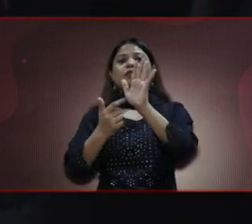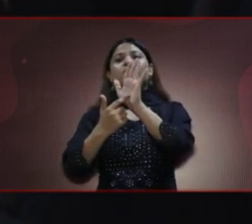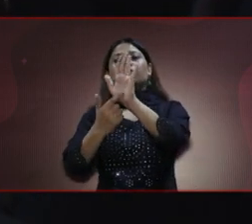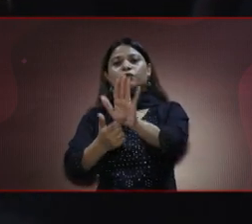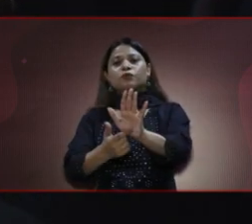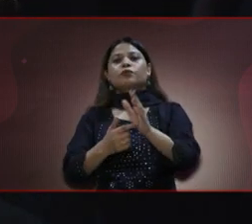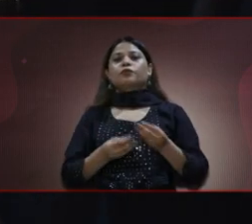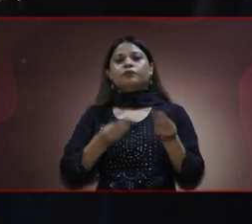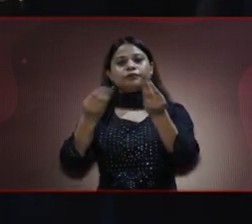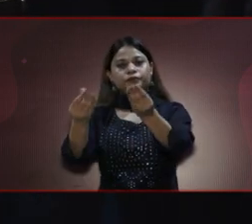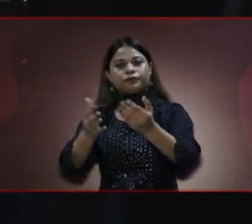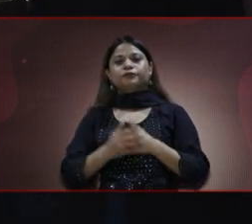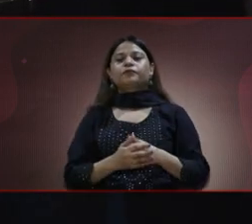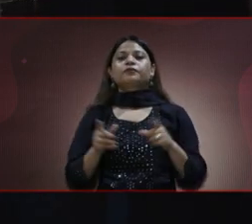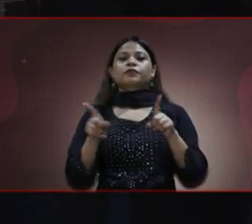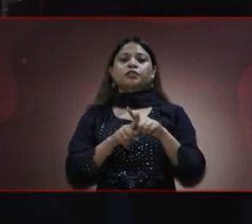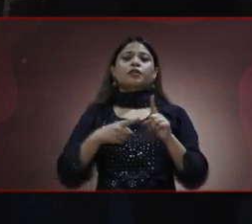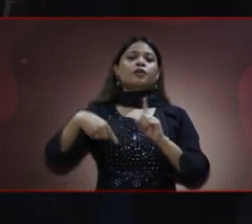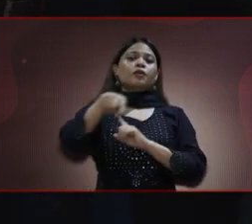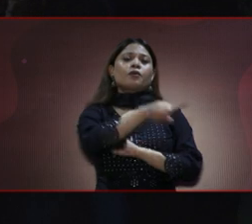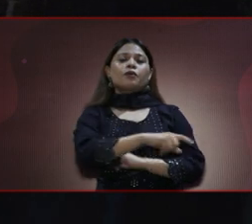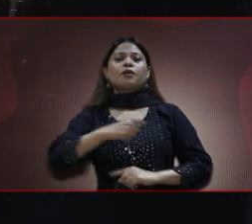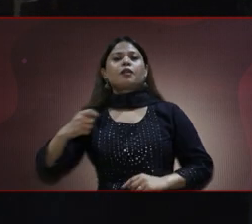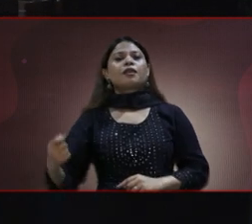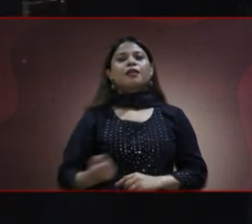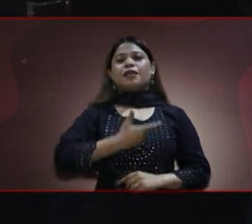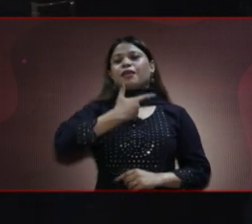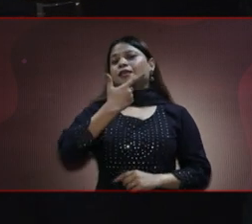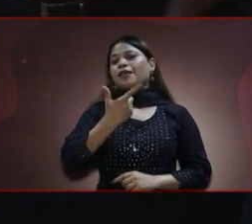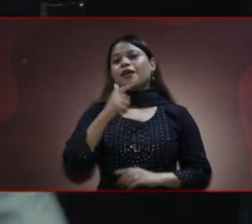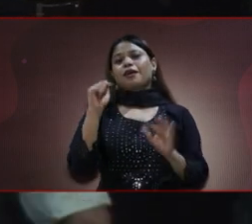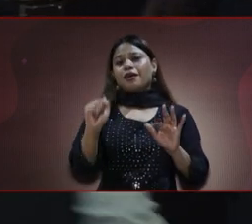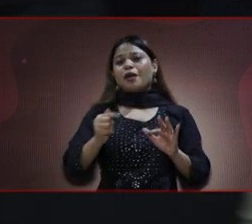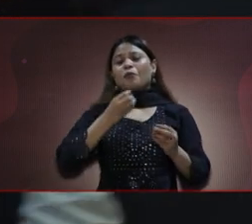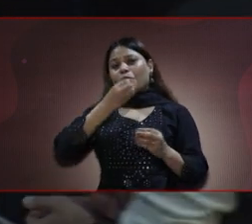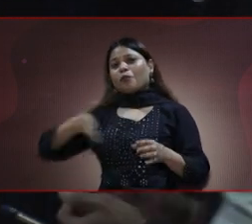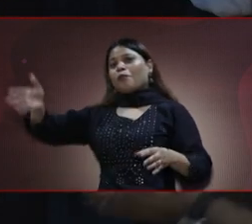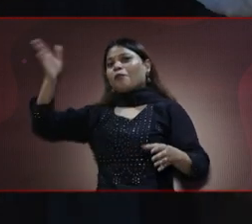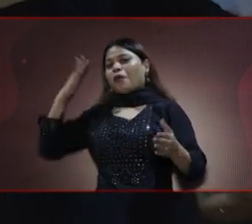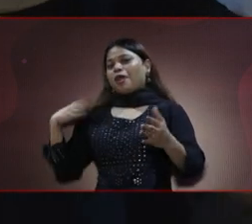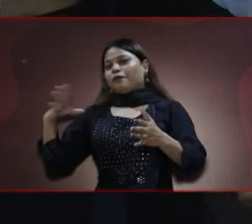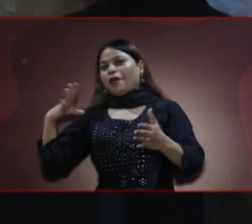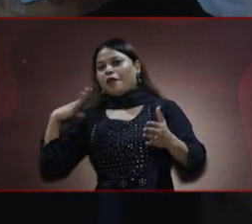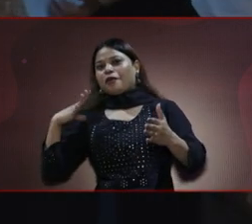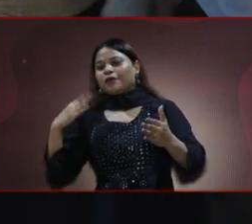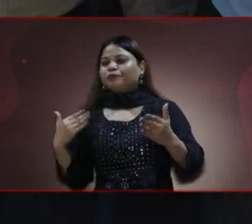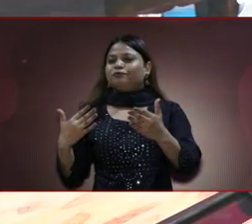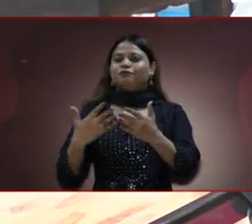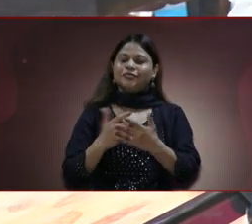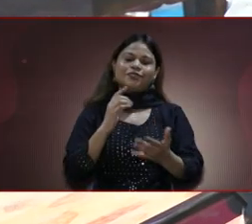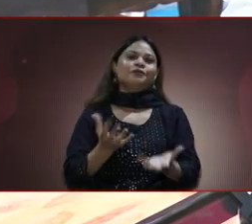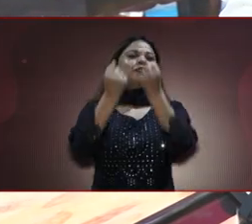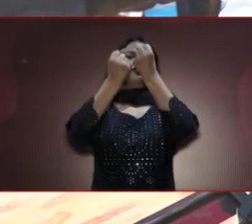करें। ये हम सभी के लिए एक ऐतिहासिक क्षण है। आप सभी की जोरदार करतल ध्वनि इस क्षण को